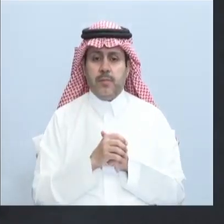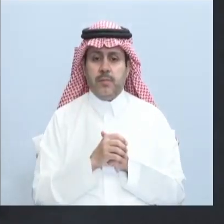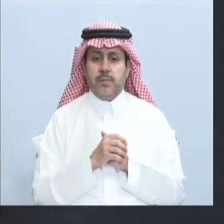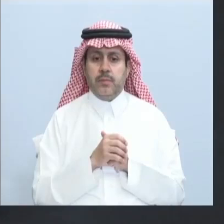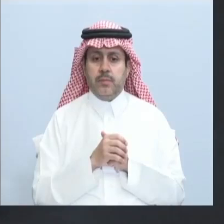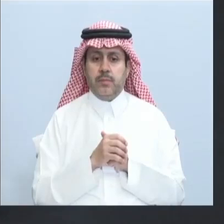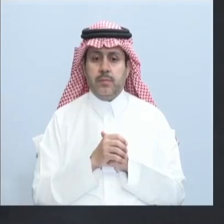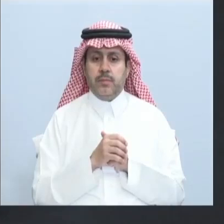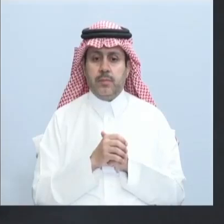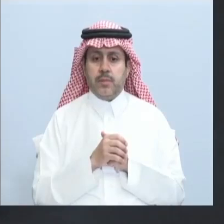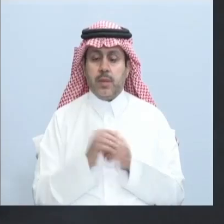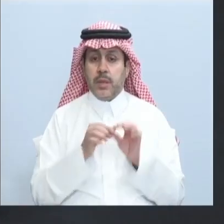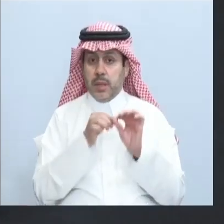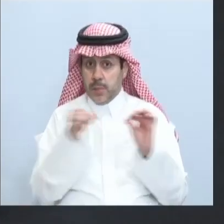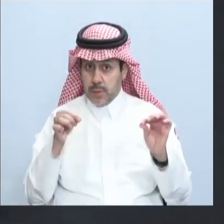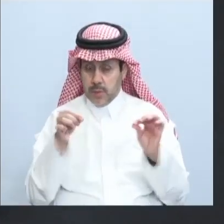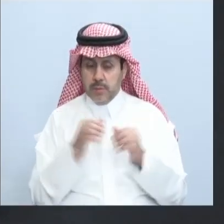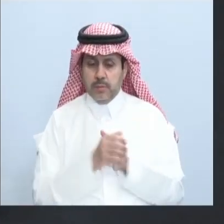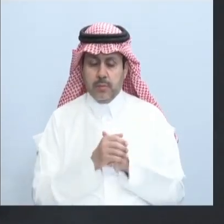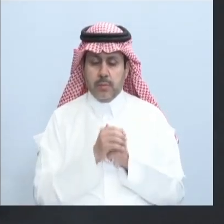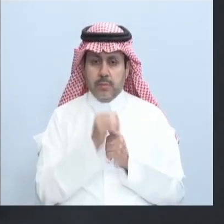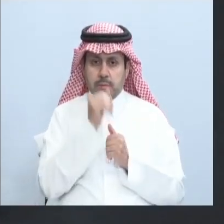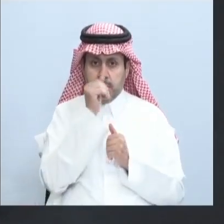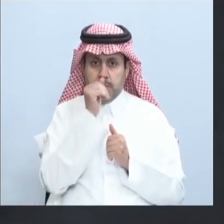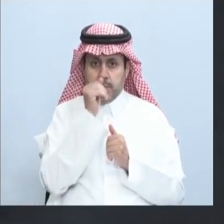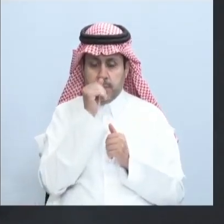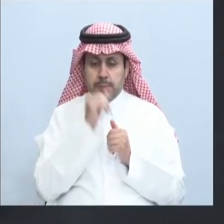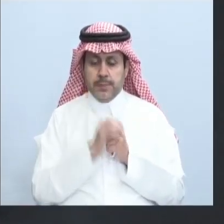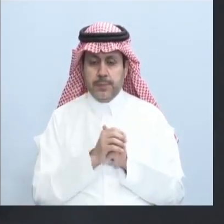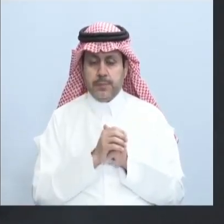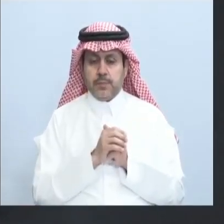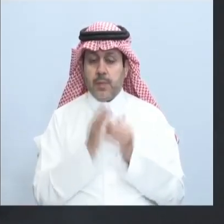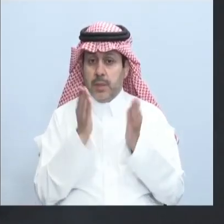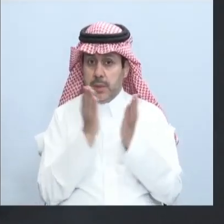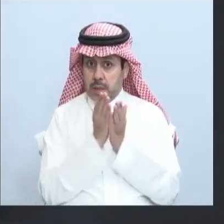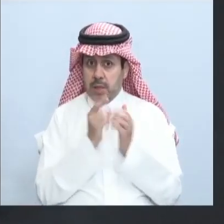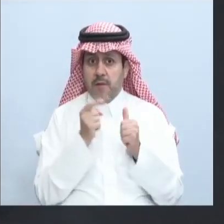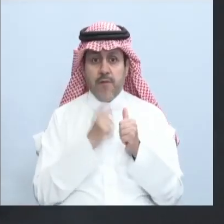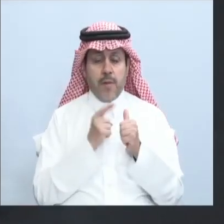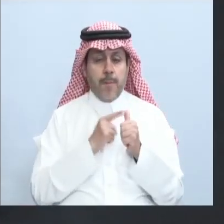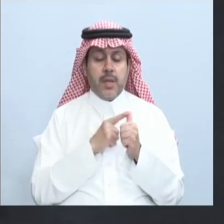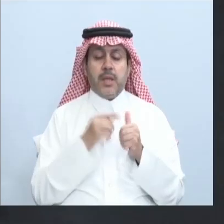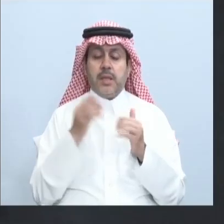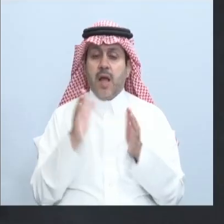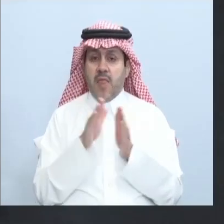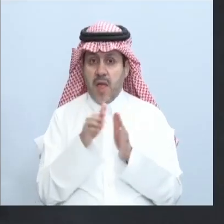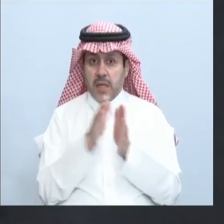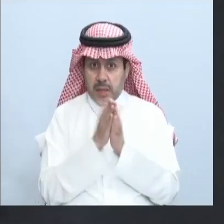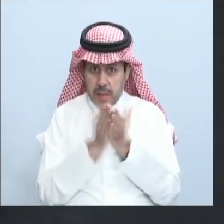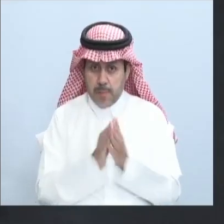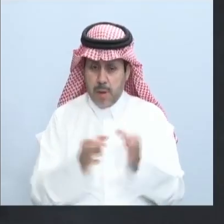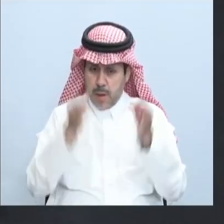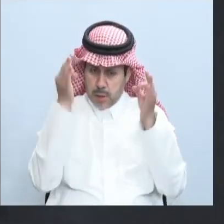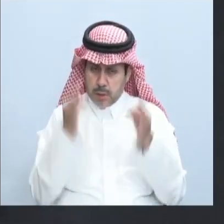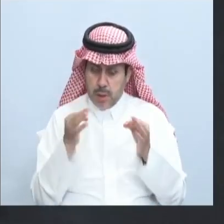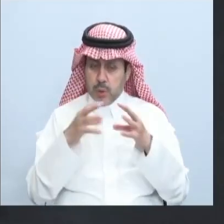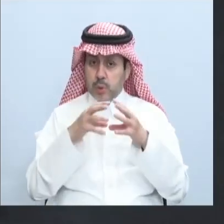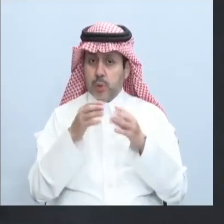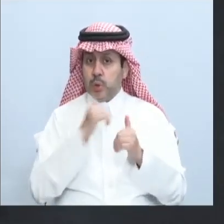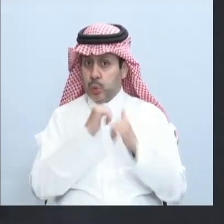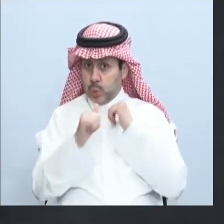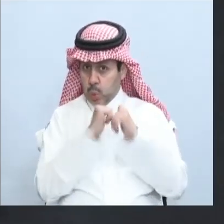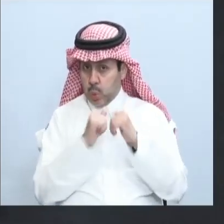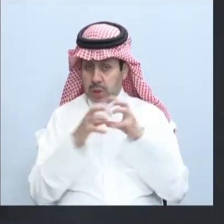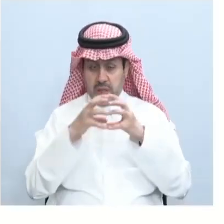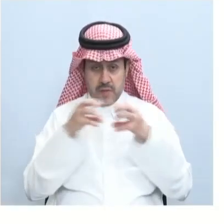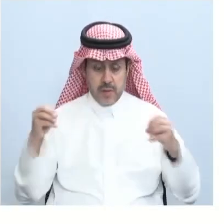مكيه اربط درست في مقدمه هذا الكتاب ان اصح طرق التفسير ما هو من